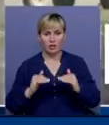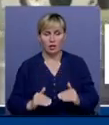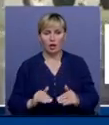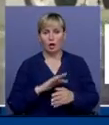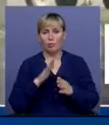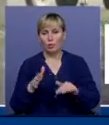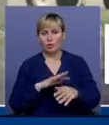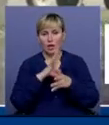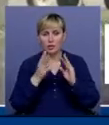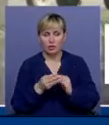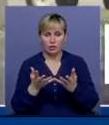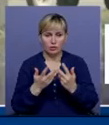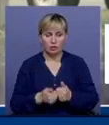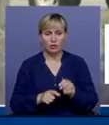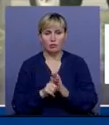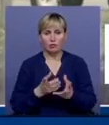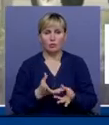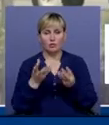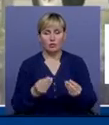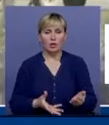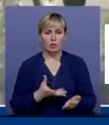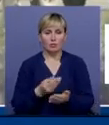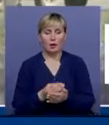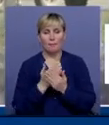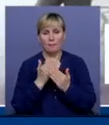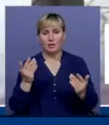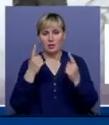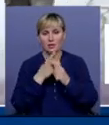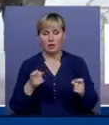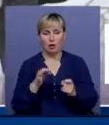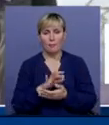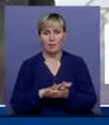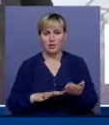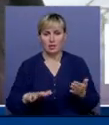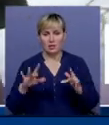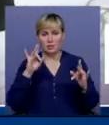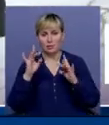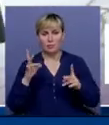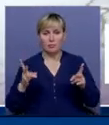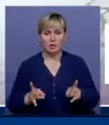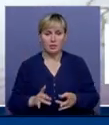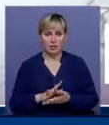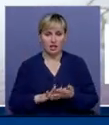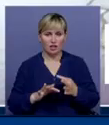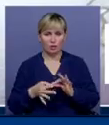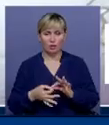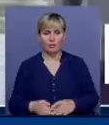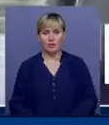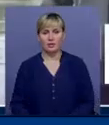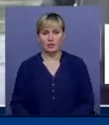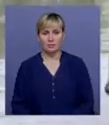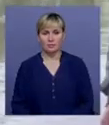оценки ущерба пострадавшим начнут выплачивать компенсацию последние данные о последствиях стихийного бедствия материале миража